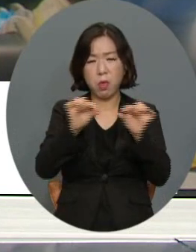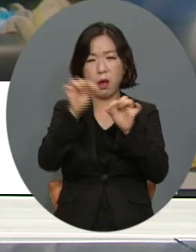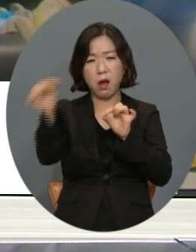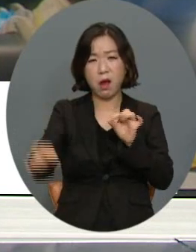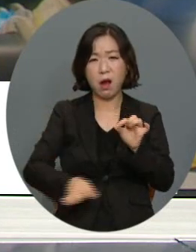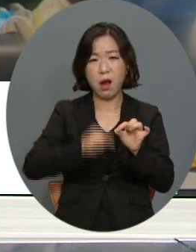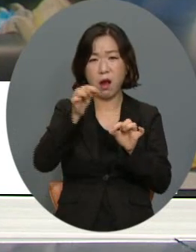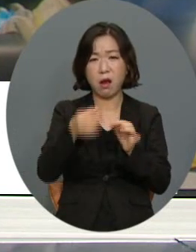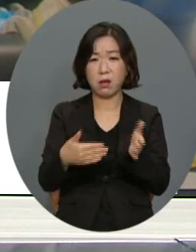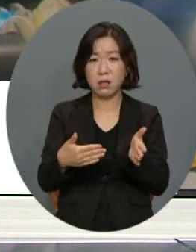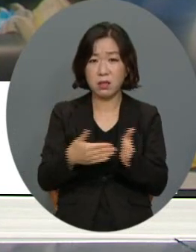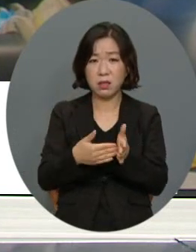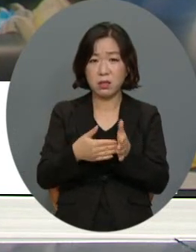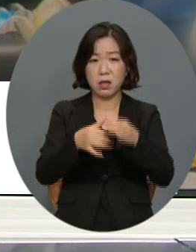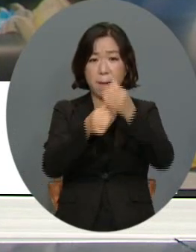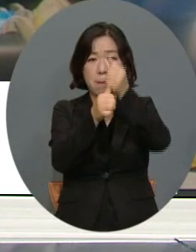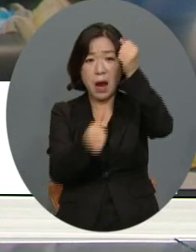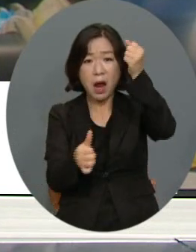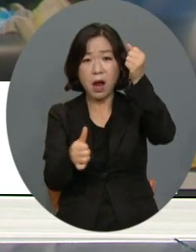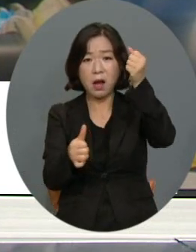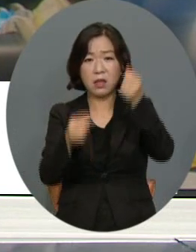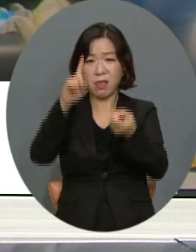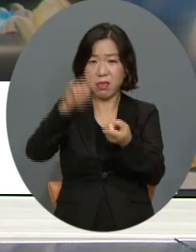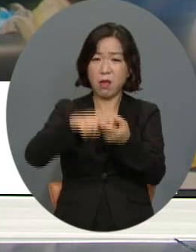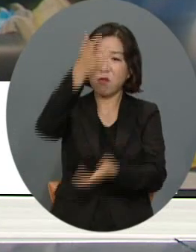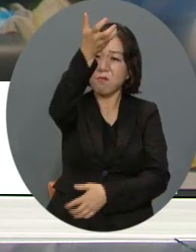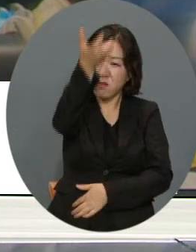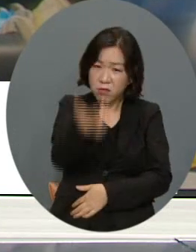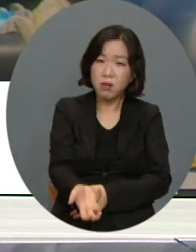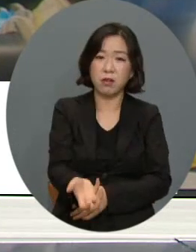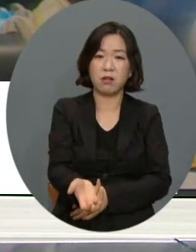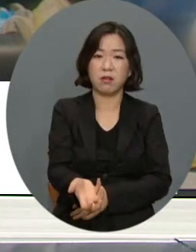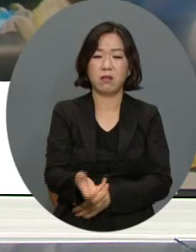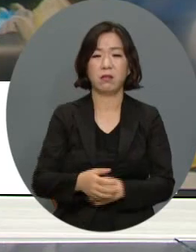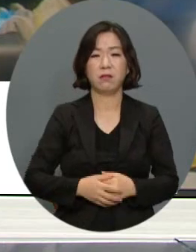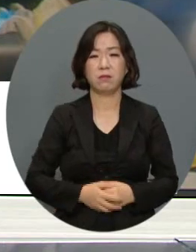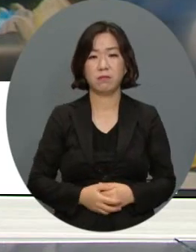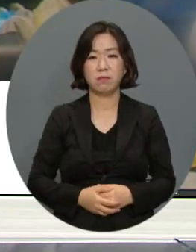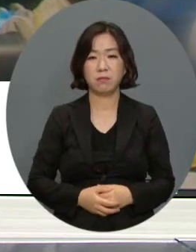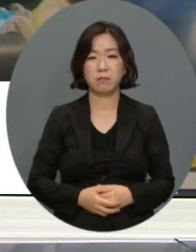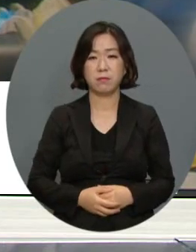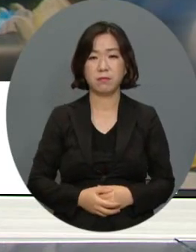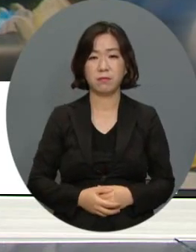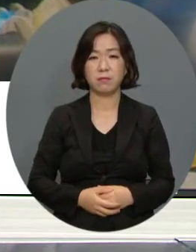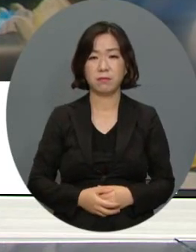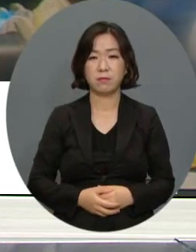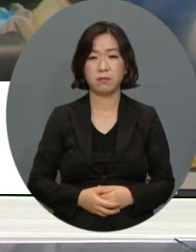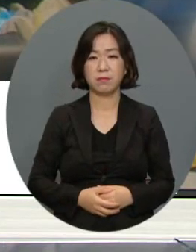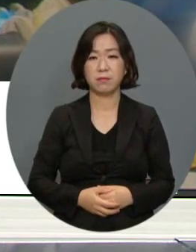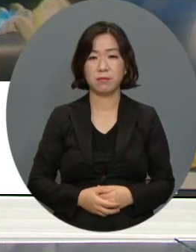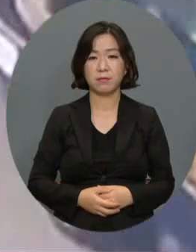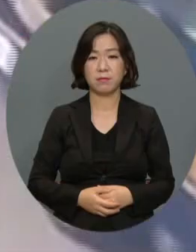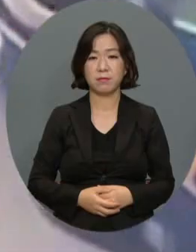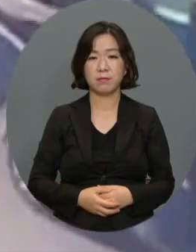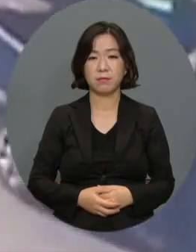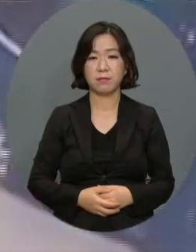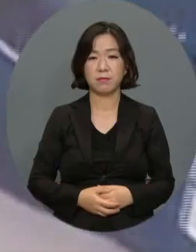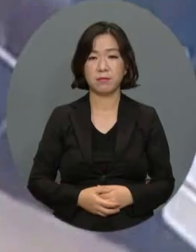사용됐는데 드럼이 밧줄에서 빠지면서 그대로 떨어진 걸로 추정됩니다. 박성아 기자입니다.